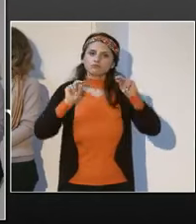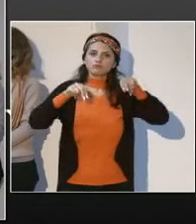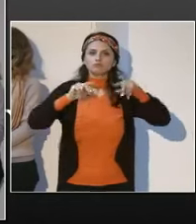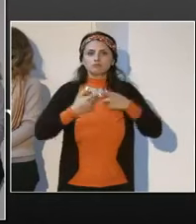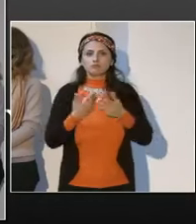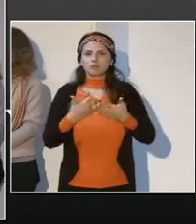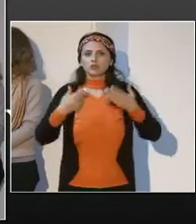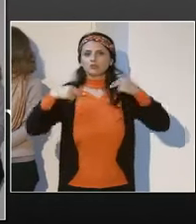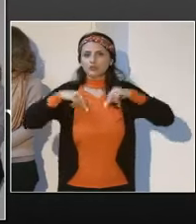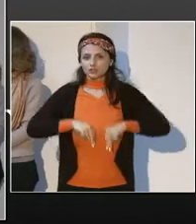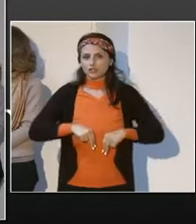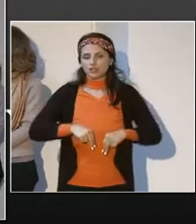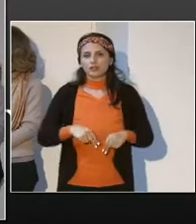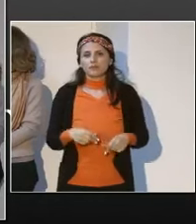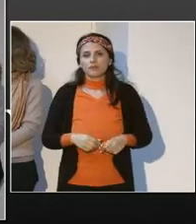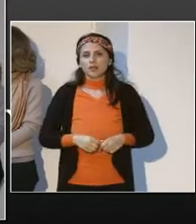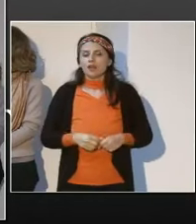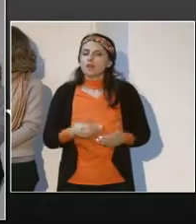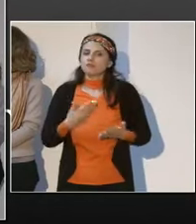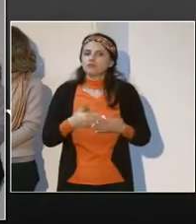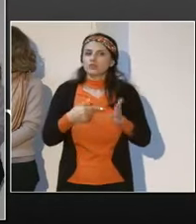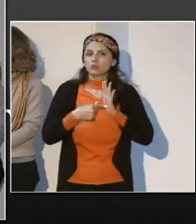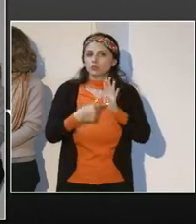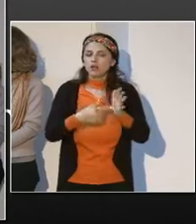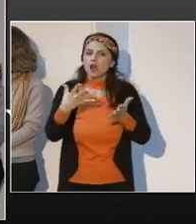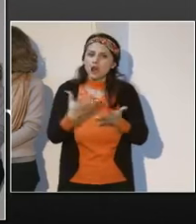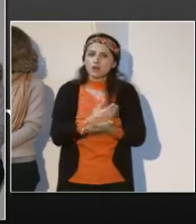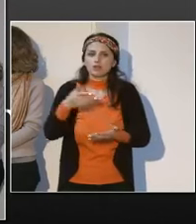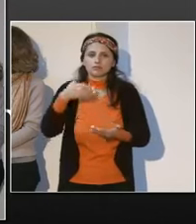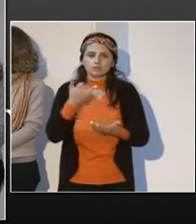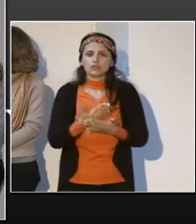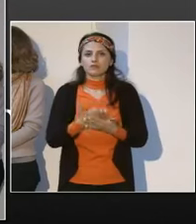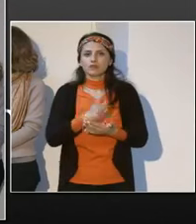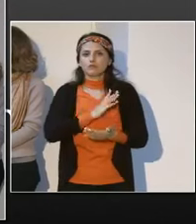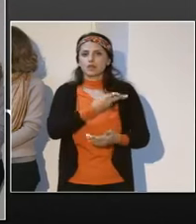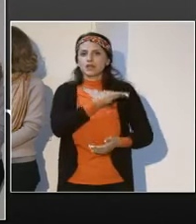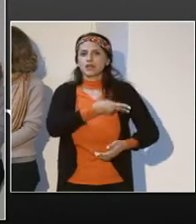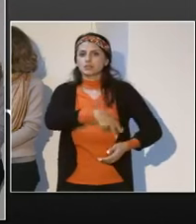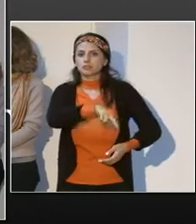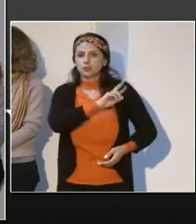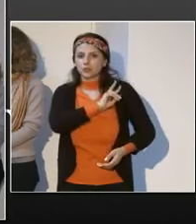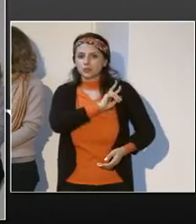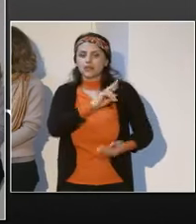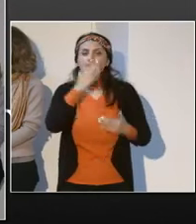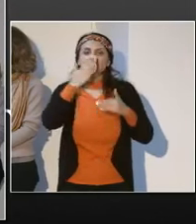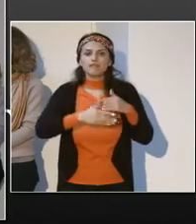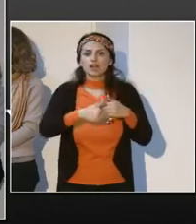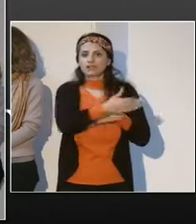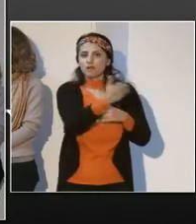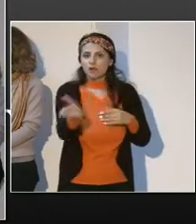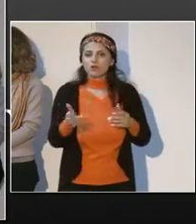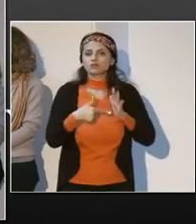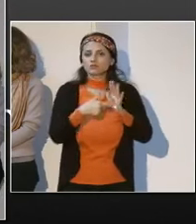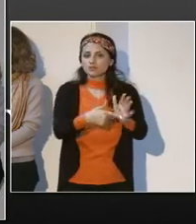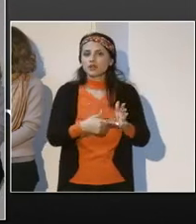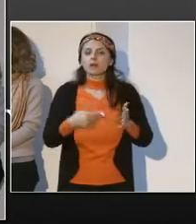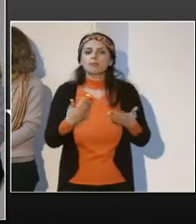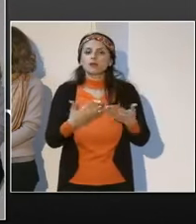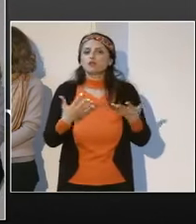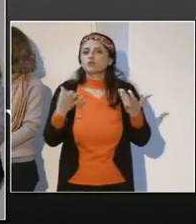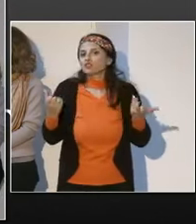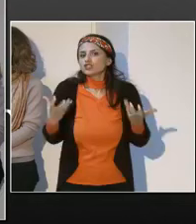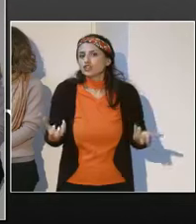spiritul transparentei pe care miaună asumat o astazi in viata dumneavoastra pentru a va